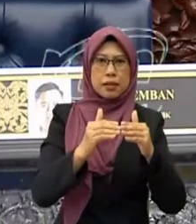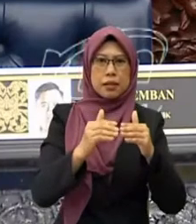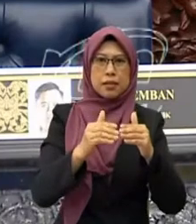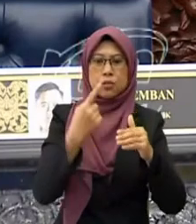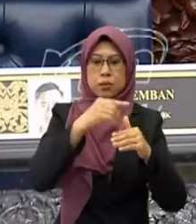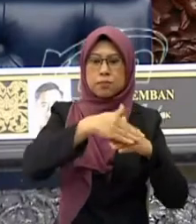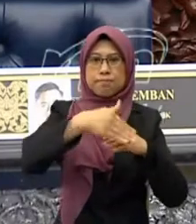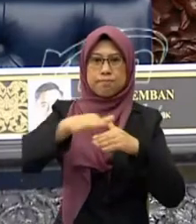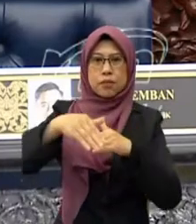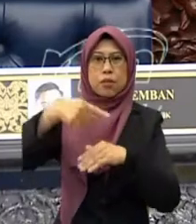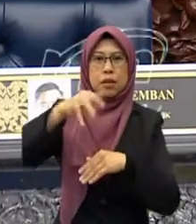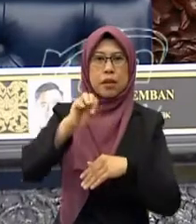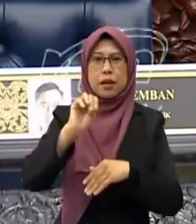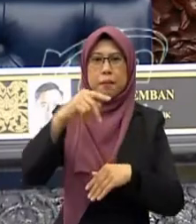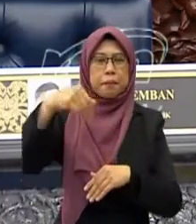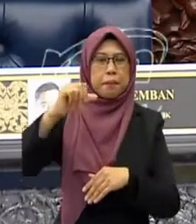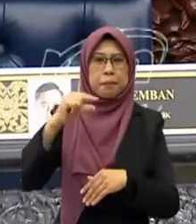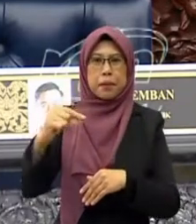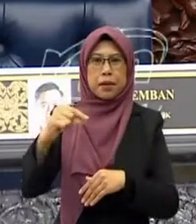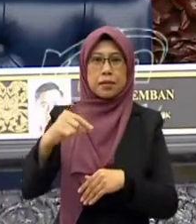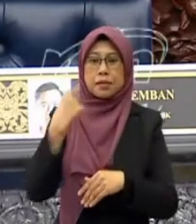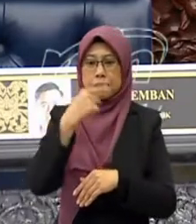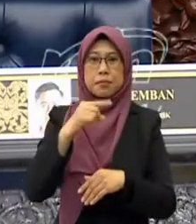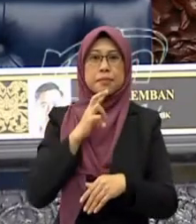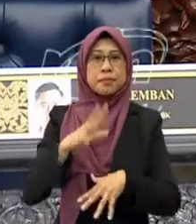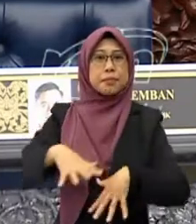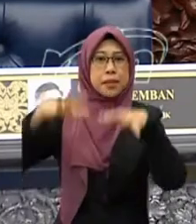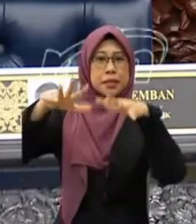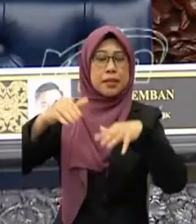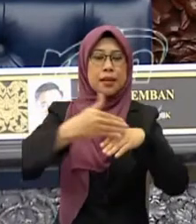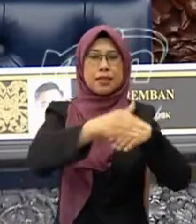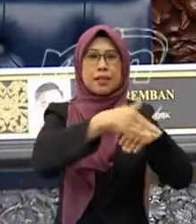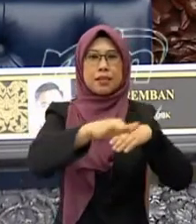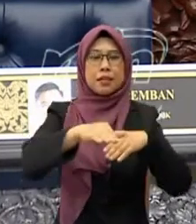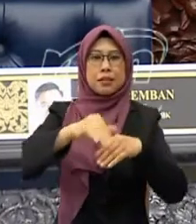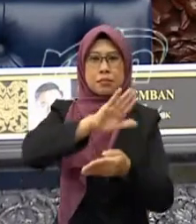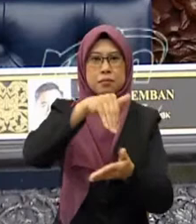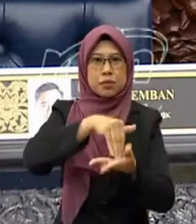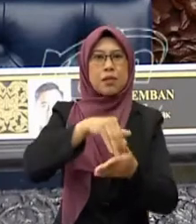dilanda oleh banjir di penampang di kawasan-kawasan di tempat-tempat lain